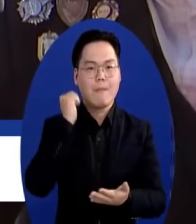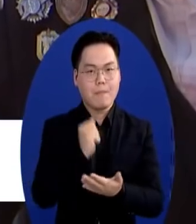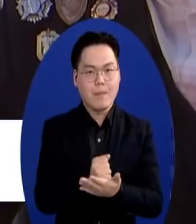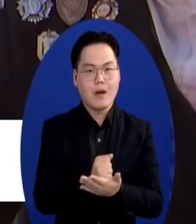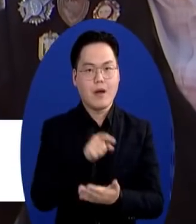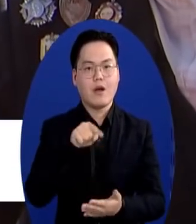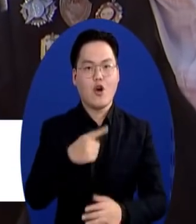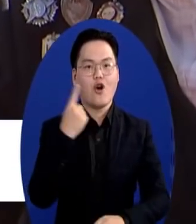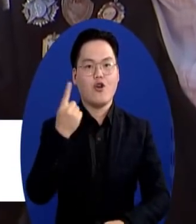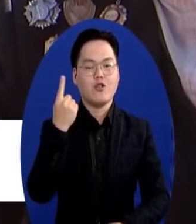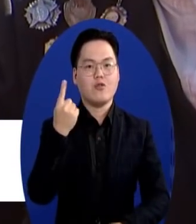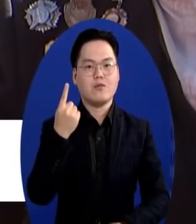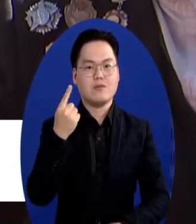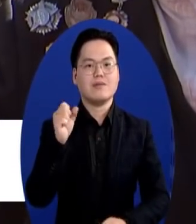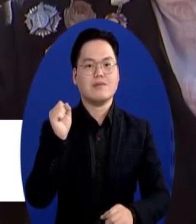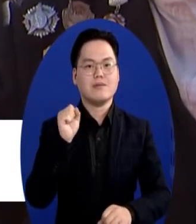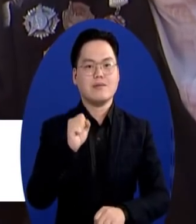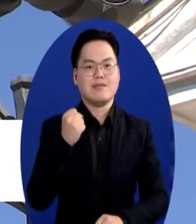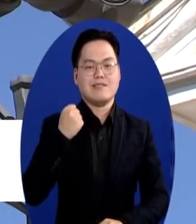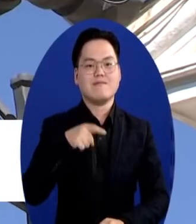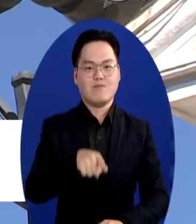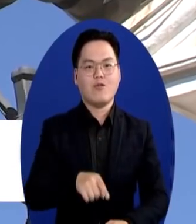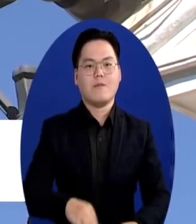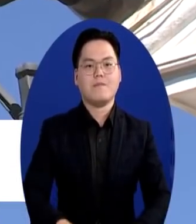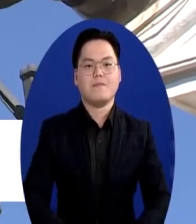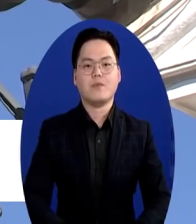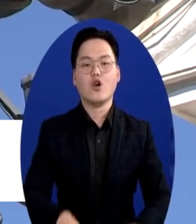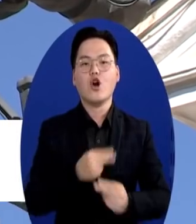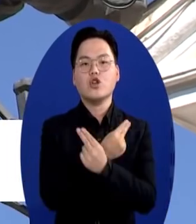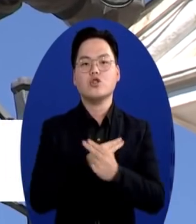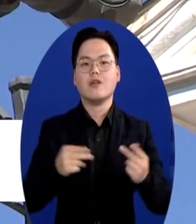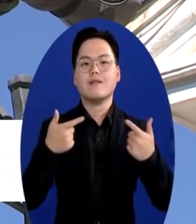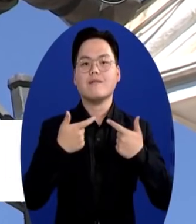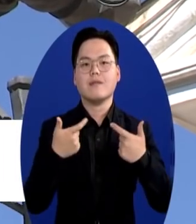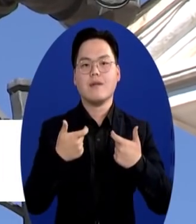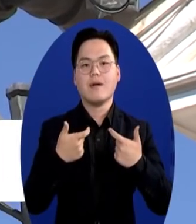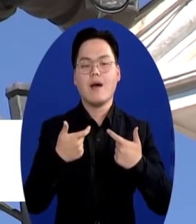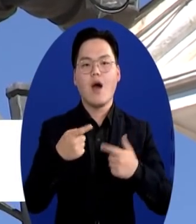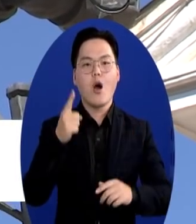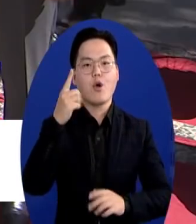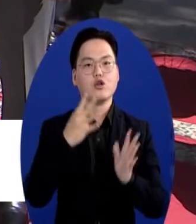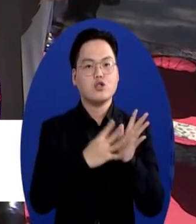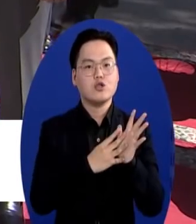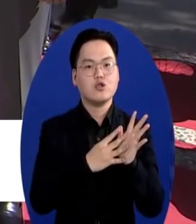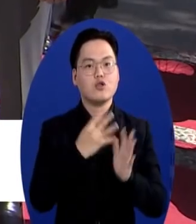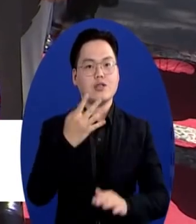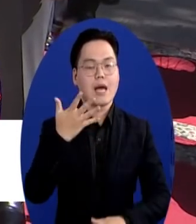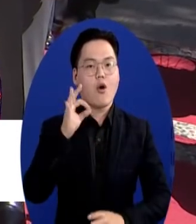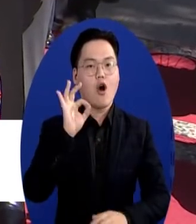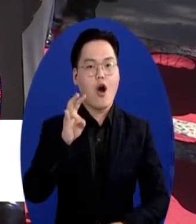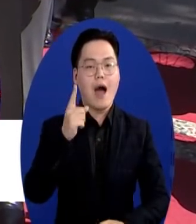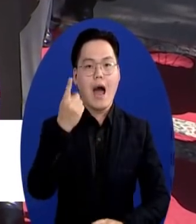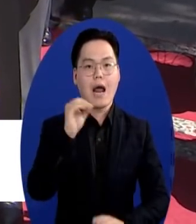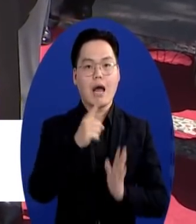яц холбогдолтой энэ ялалт одоо болсон. Чөлөөлөх дайнд ялалт байгуулснаар 1945 оны 10-р сарын